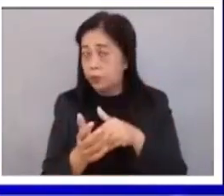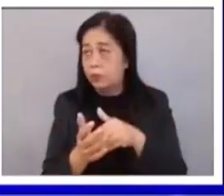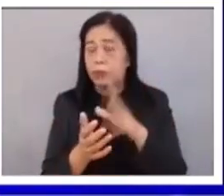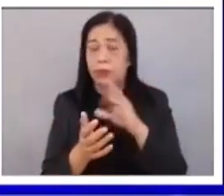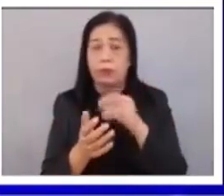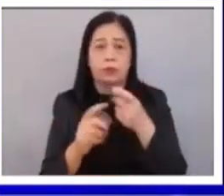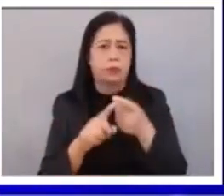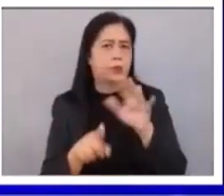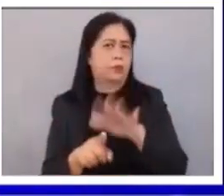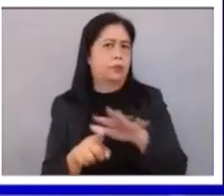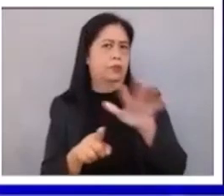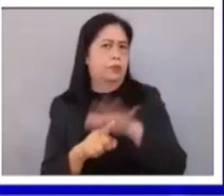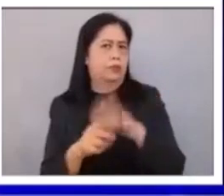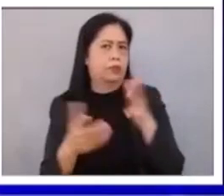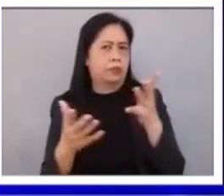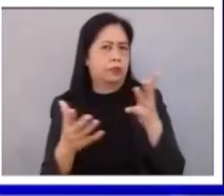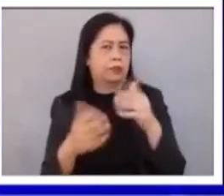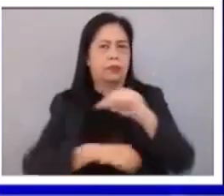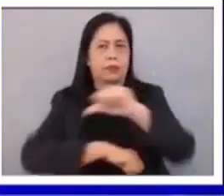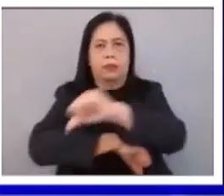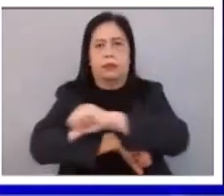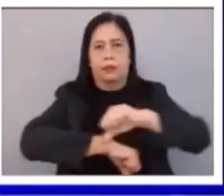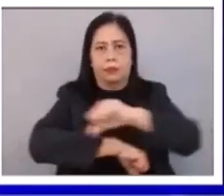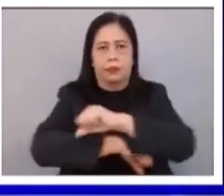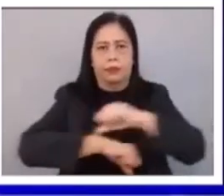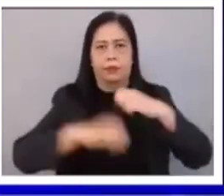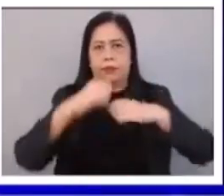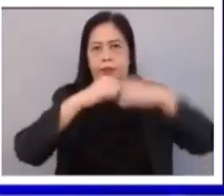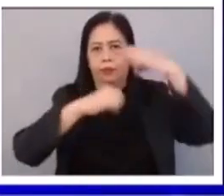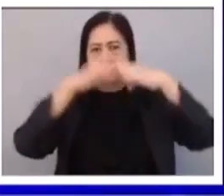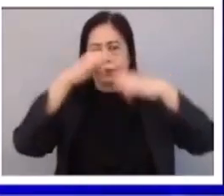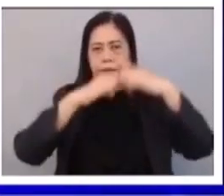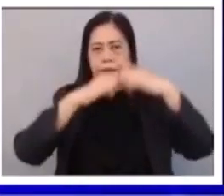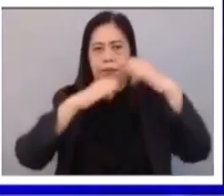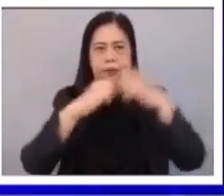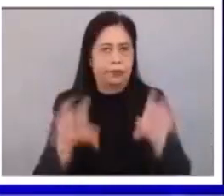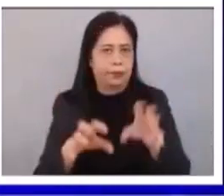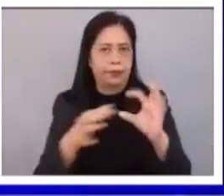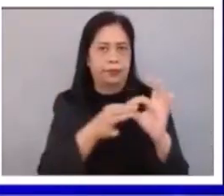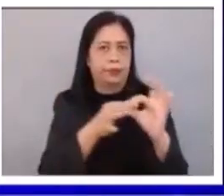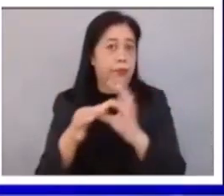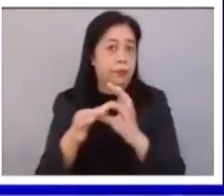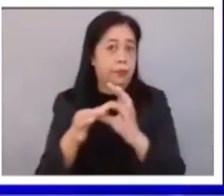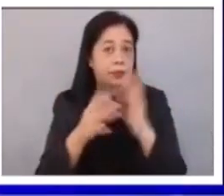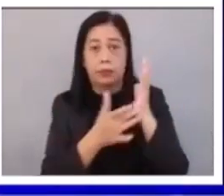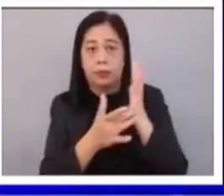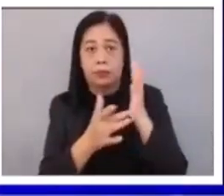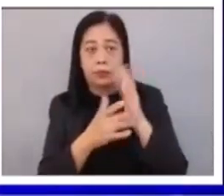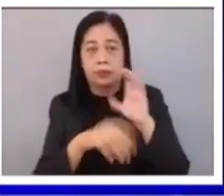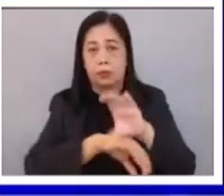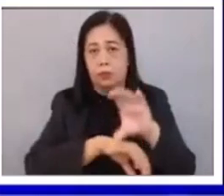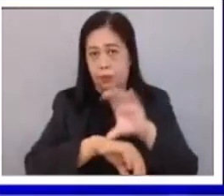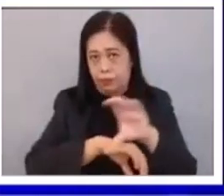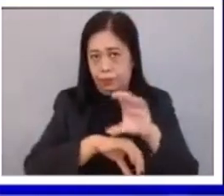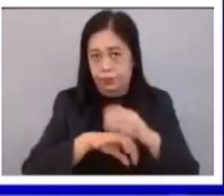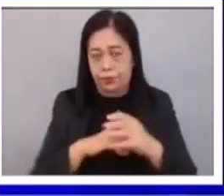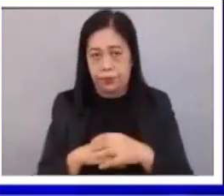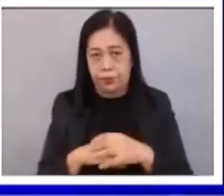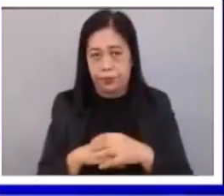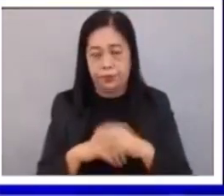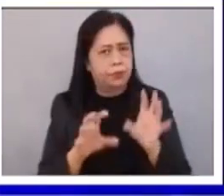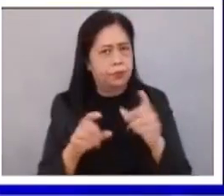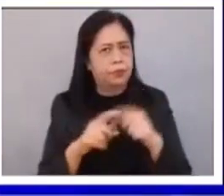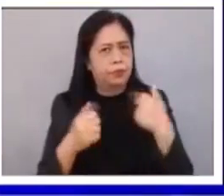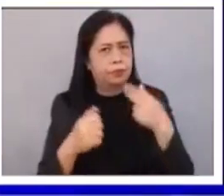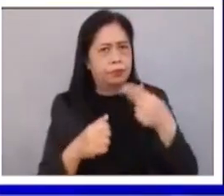sa architectural and engineering activities and related technical consultancy, activities of head offices